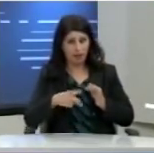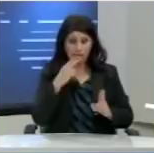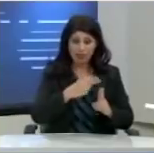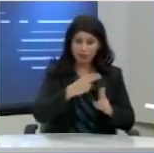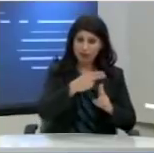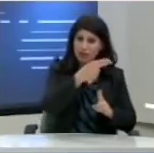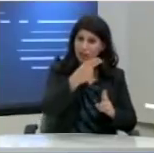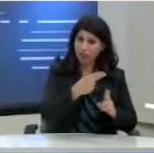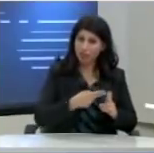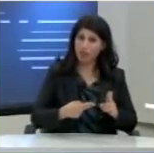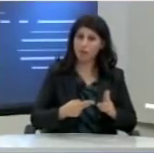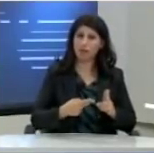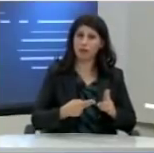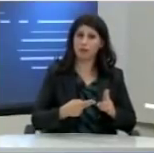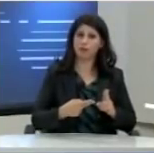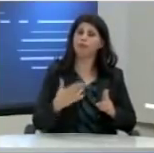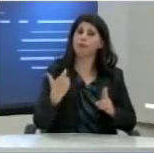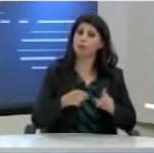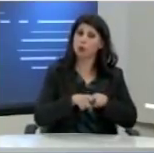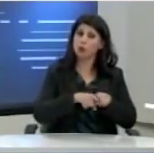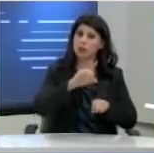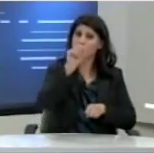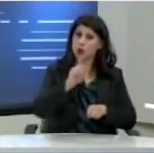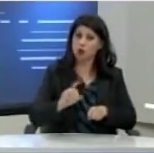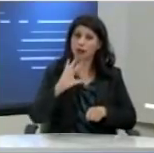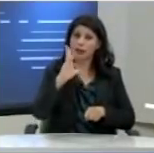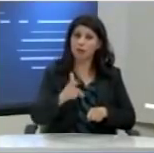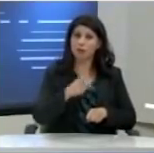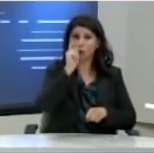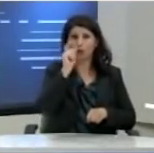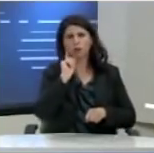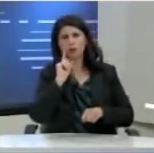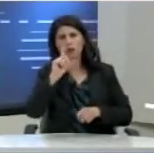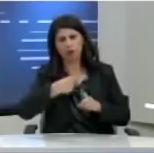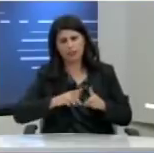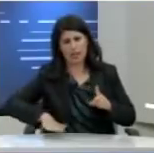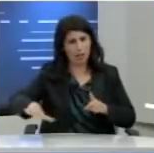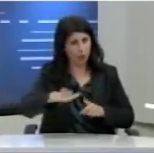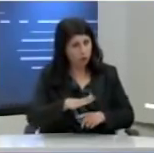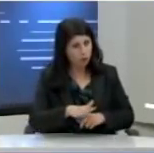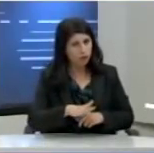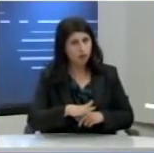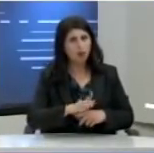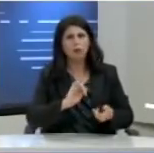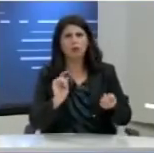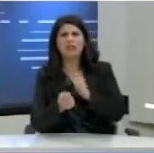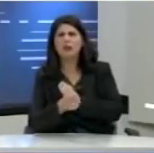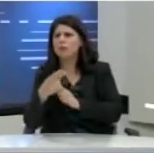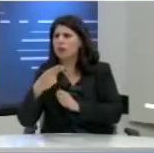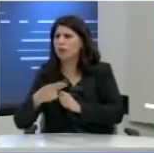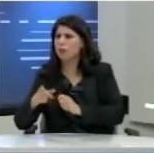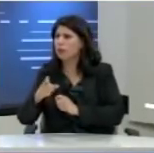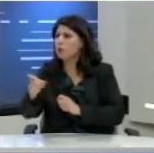κρίσιμα ζητήματα που αφορούν τη ζωή και την καθημερινότητα των Ελληνίδων και των Ελλήνων σε ζητήματα που αυτοί